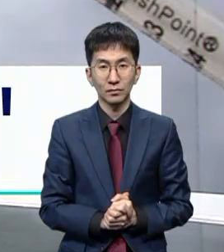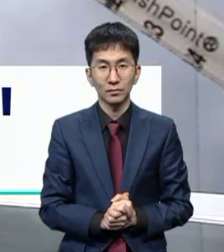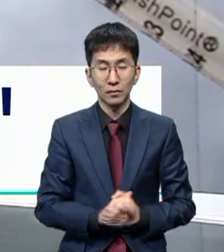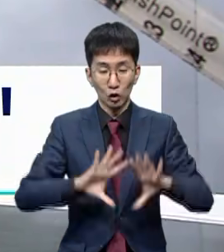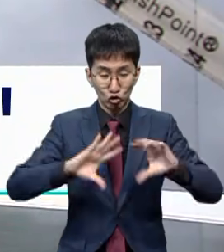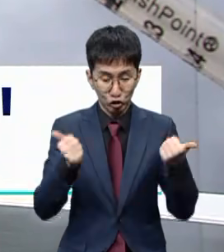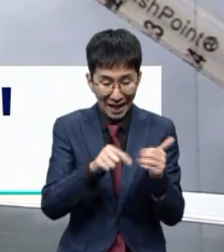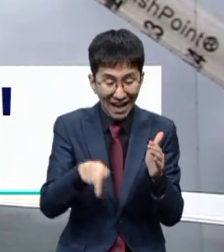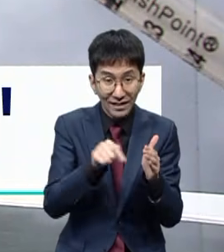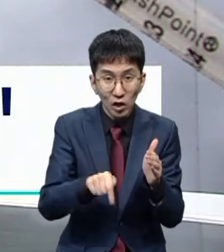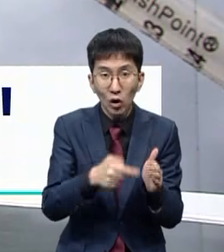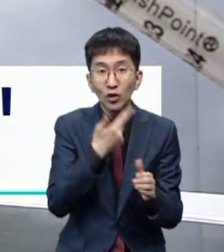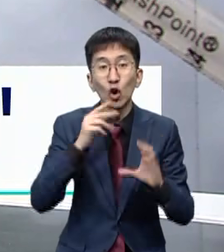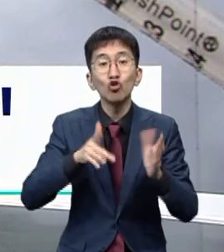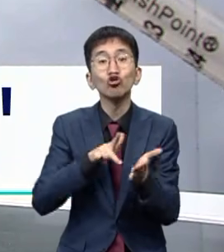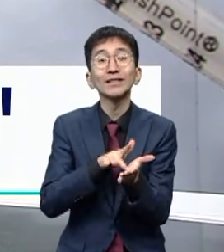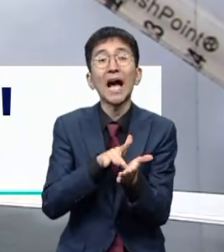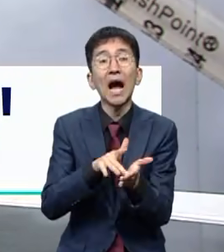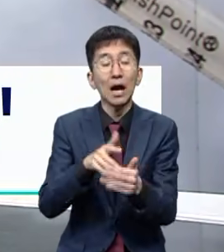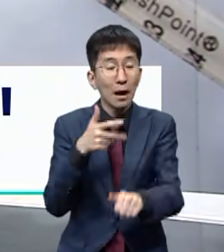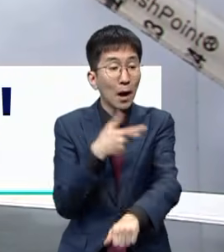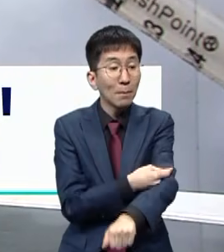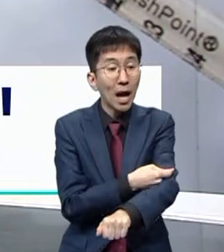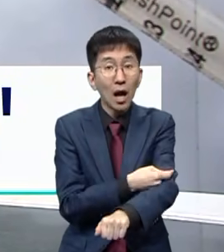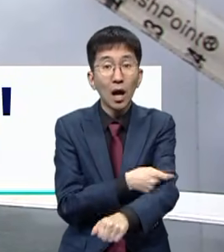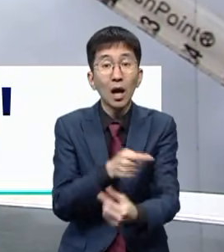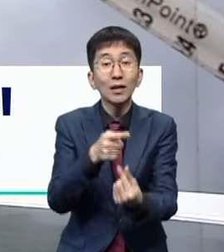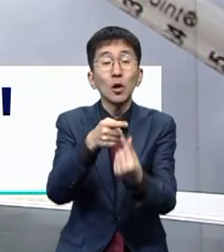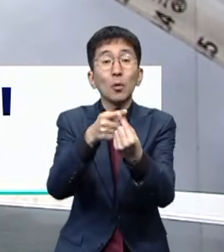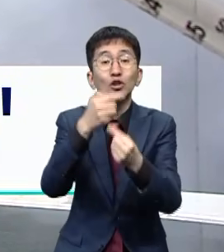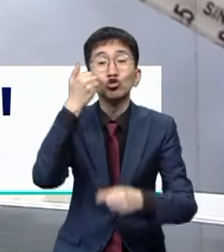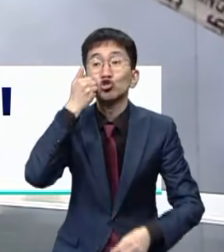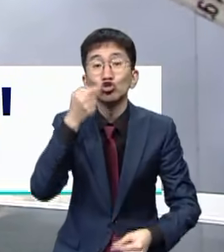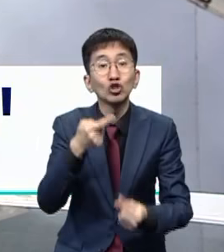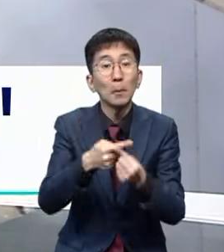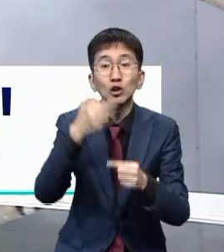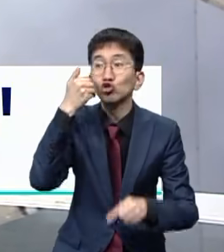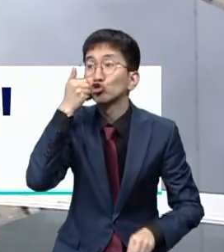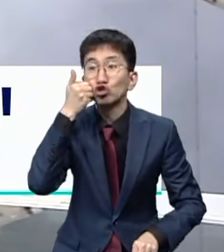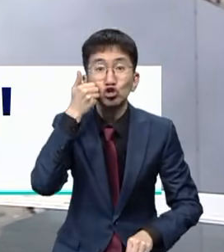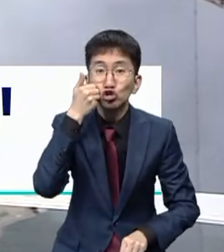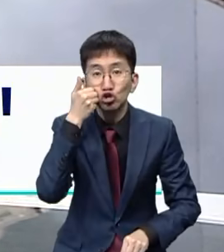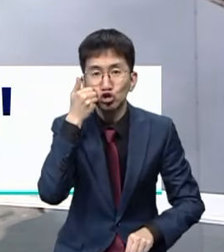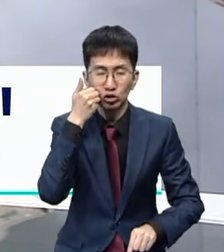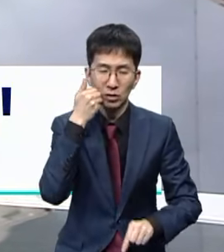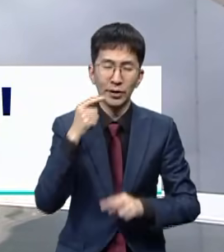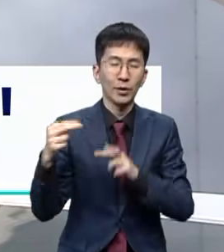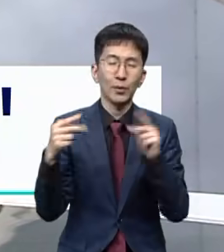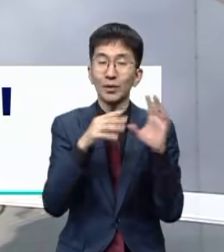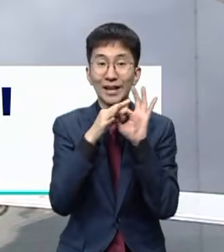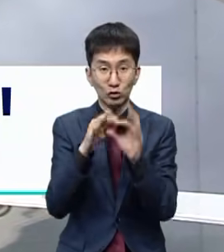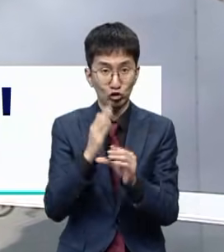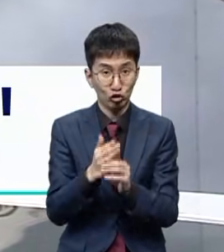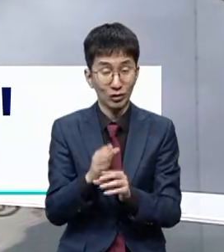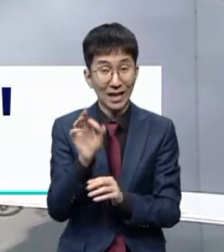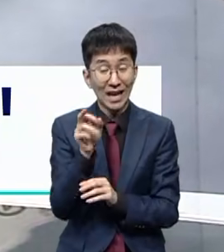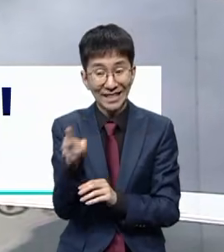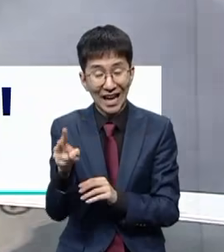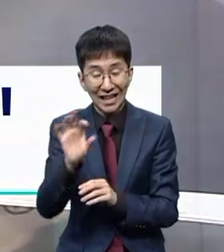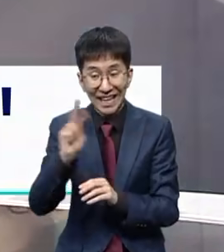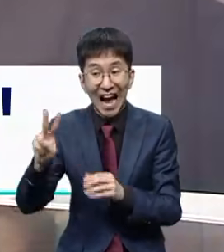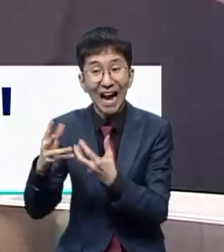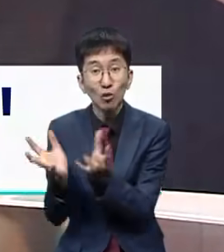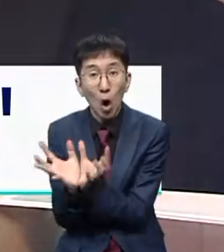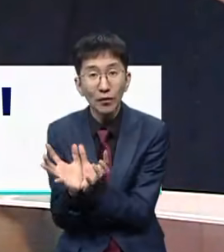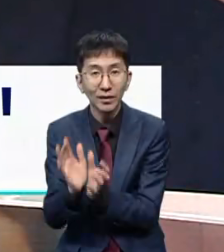정치권에서는 아스트라제네카 백신을 가장 먼저 누가 맛일지 를 놓고 논란이 커지고 있습니다 야권은